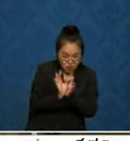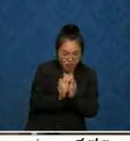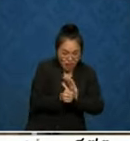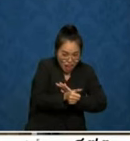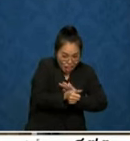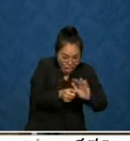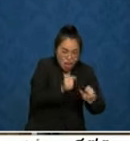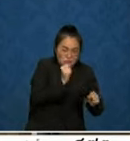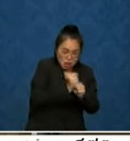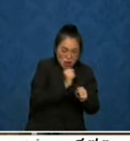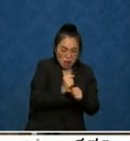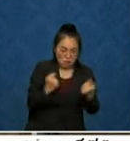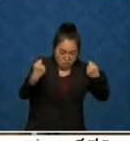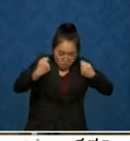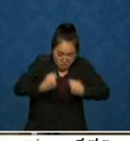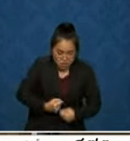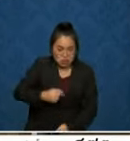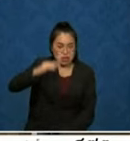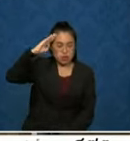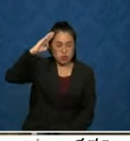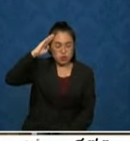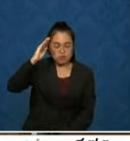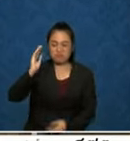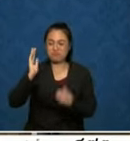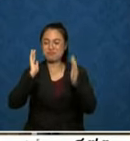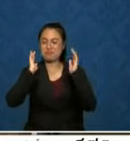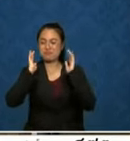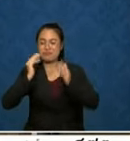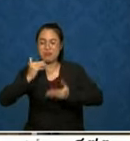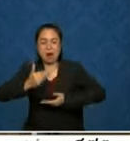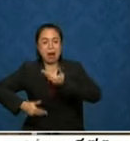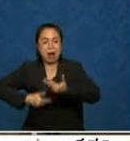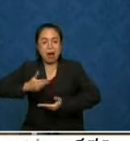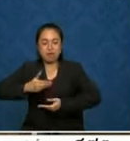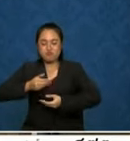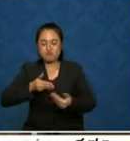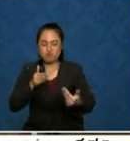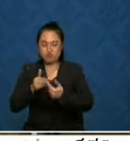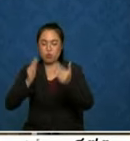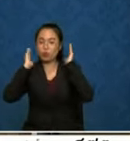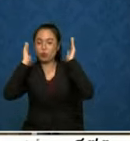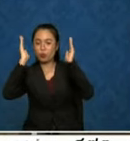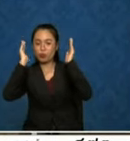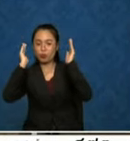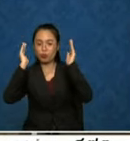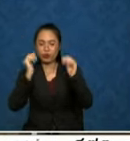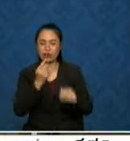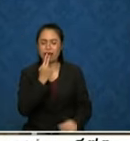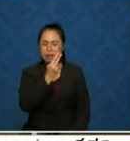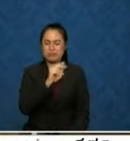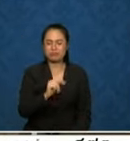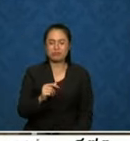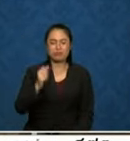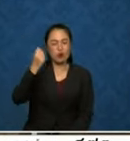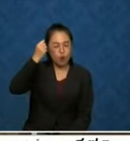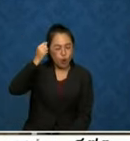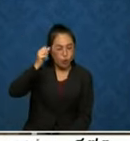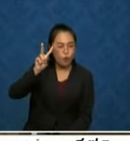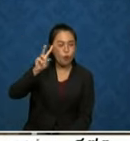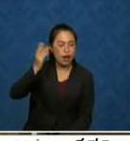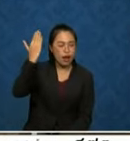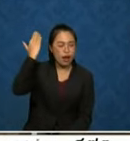ำงานด้วยใส่ชุดตำรวจนะครับเพราะอย่างนั้นมันจะไปที่ไหนเมื่อ2วันก่อนนะครับผมก็อายผมดูทีวีเมื่อเช้าเ